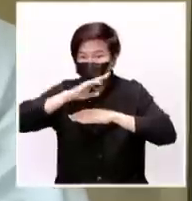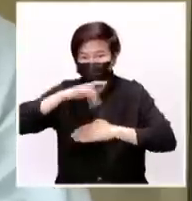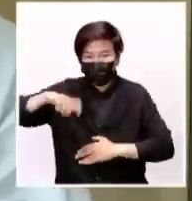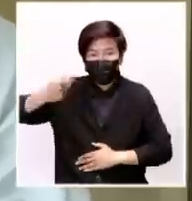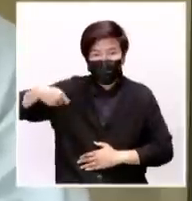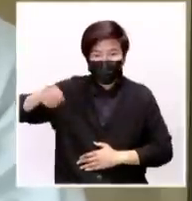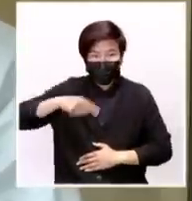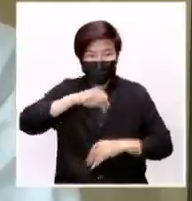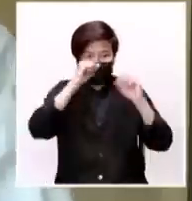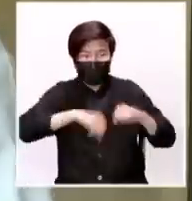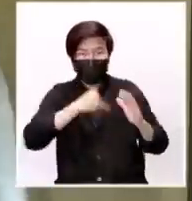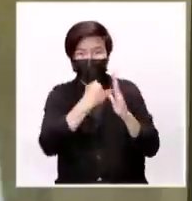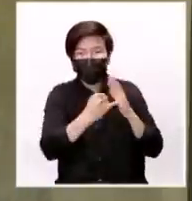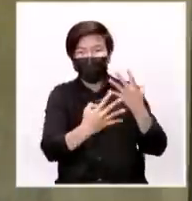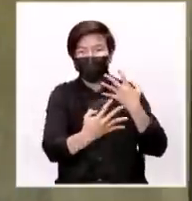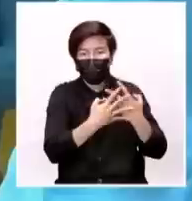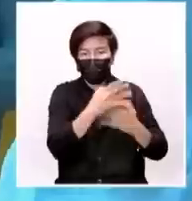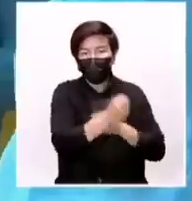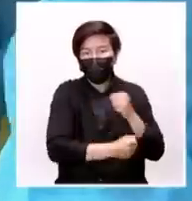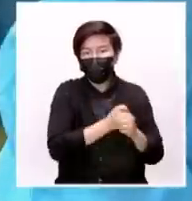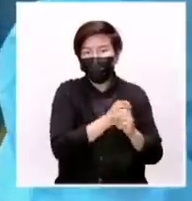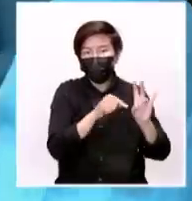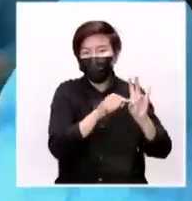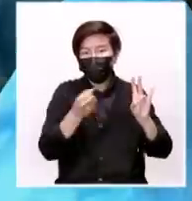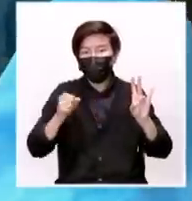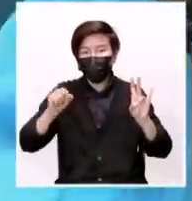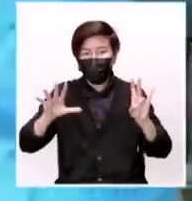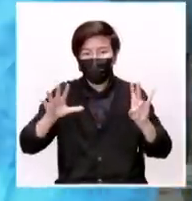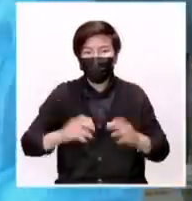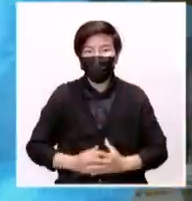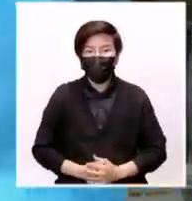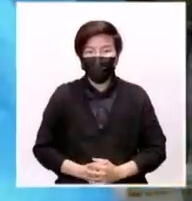ว่ามีความผิดนะคะอาจจะถูกจำคุกนาน 7-15 ปีเลยทีเดียวค่ะ